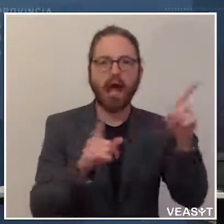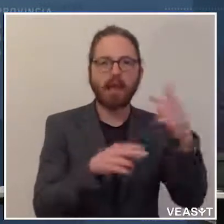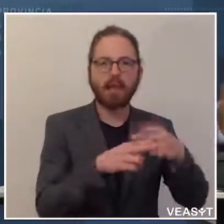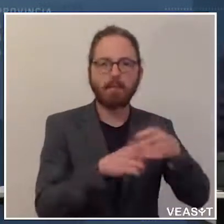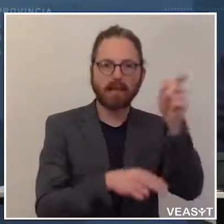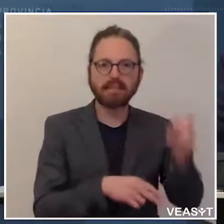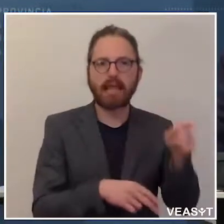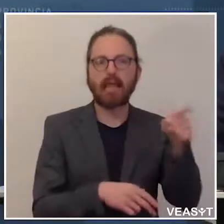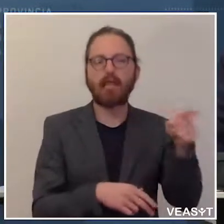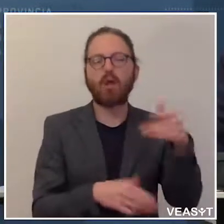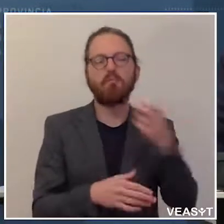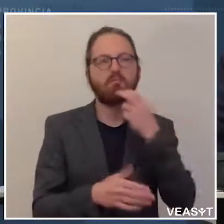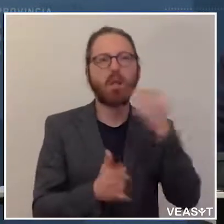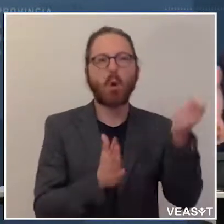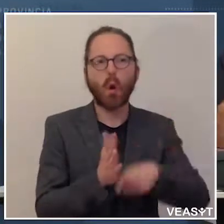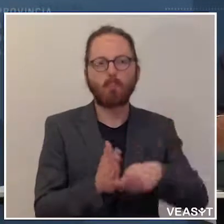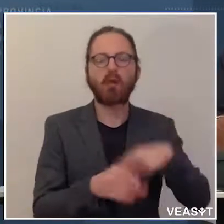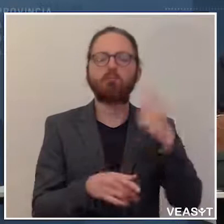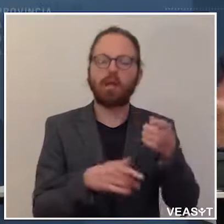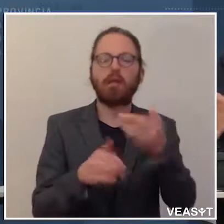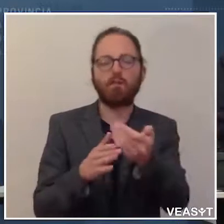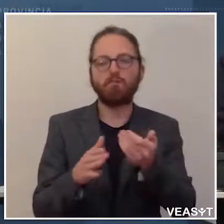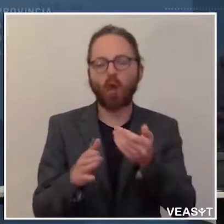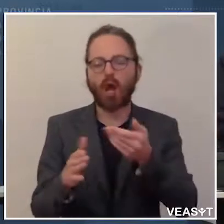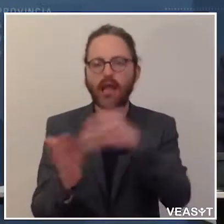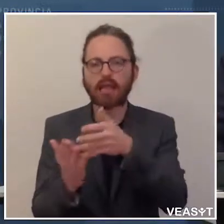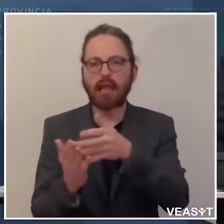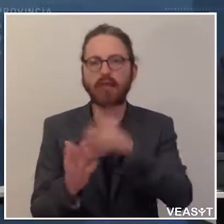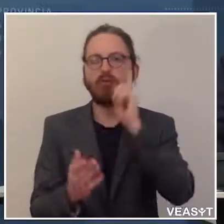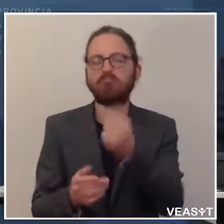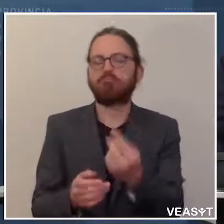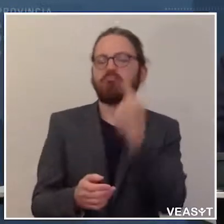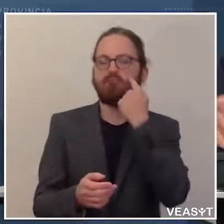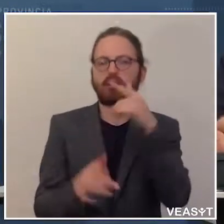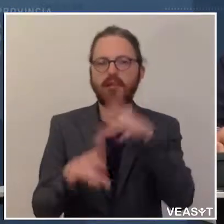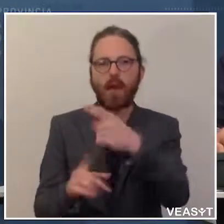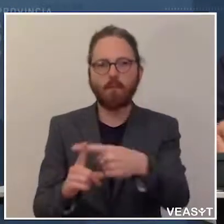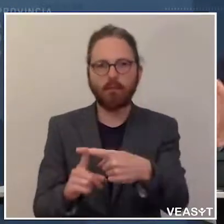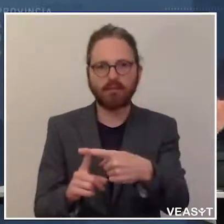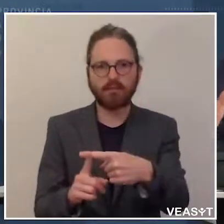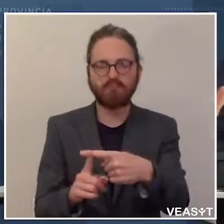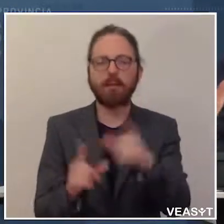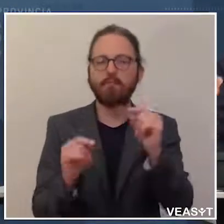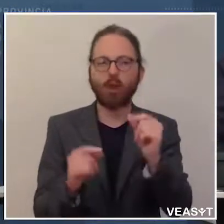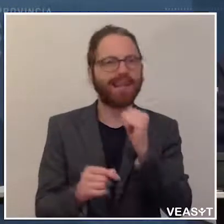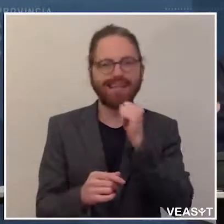paziente come strane operazioni che test per maternità e mystic